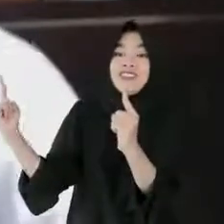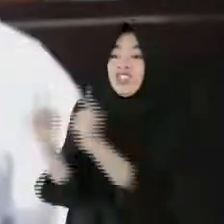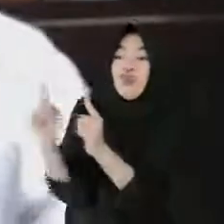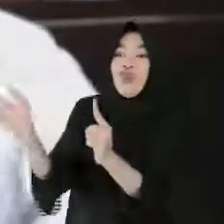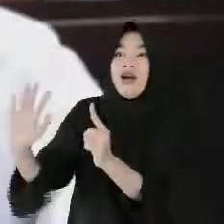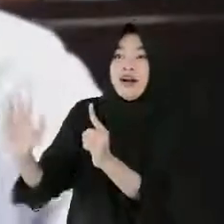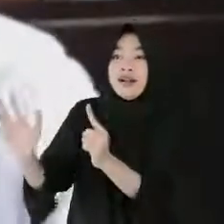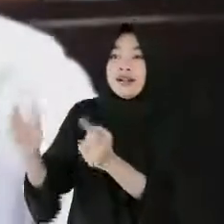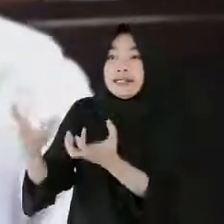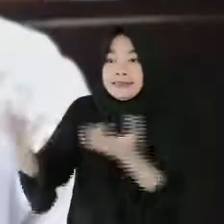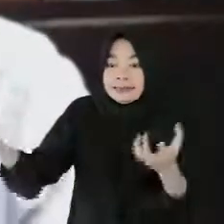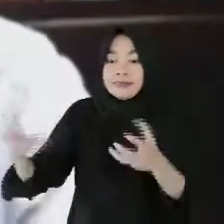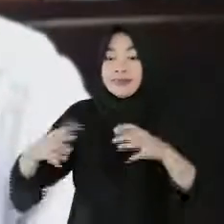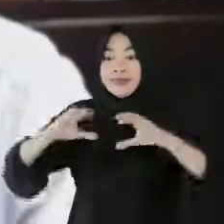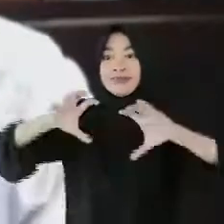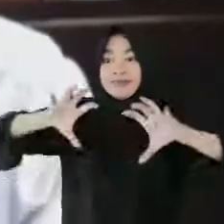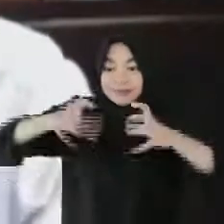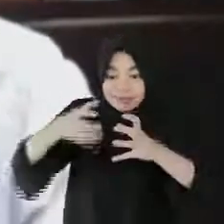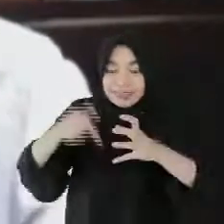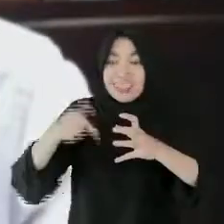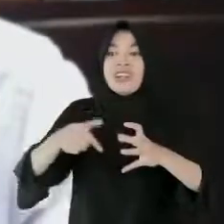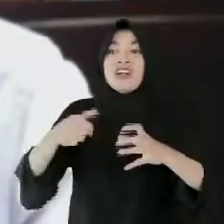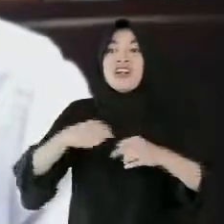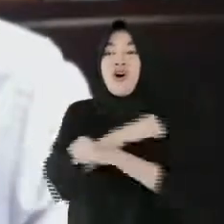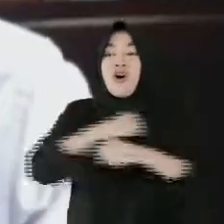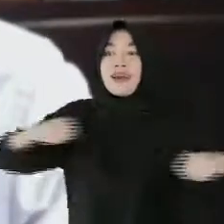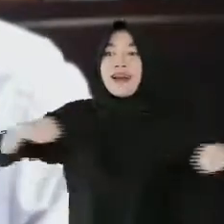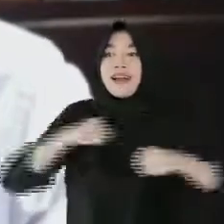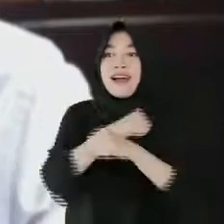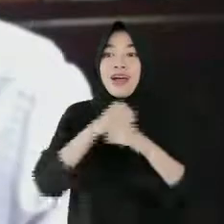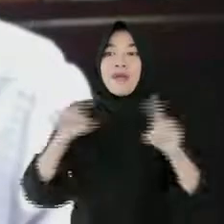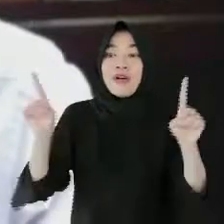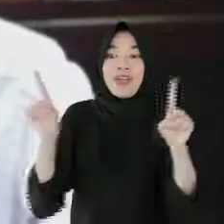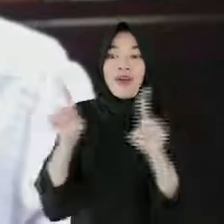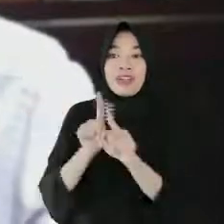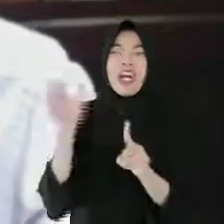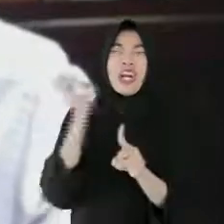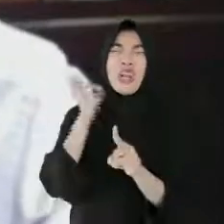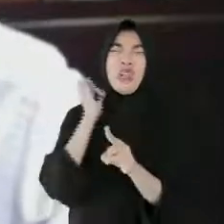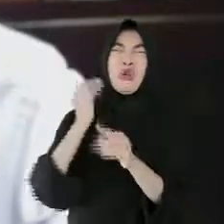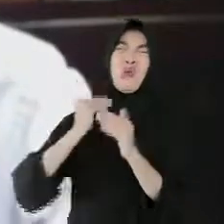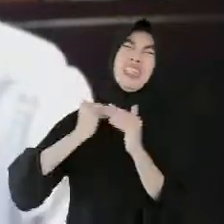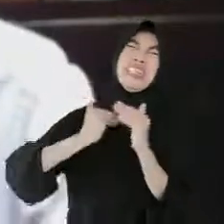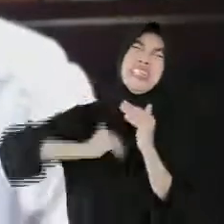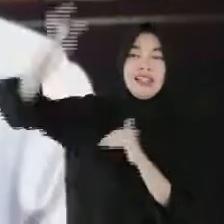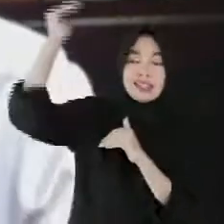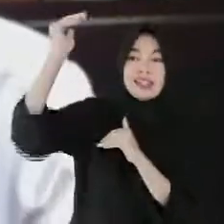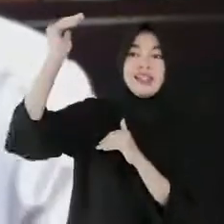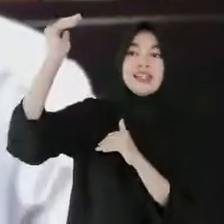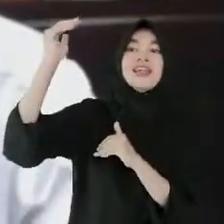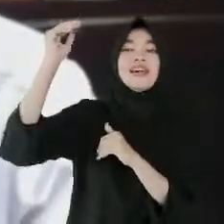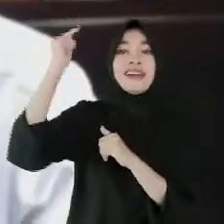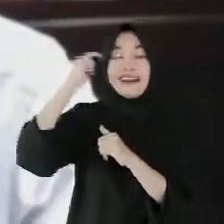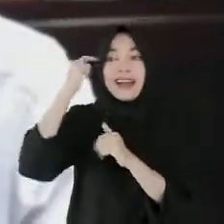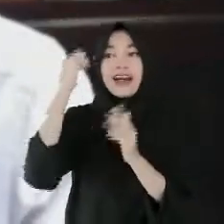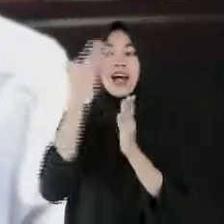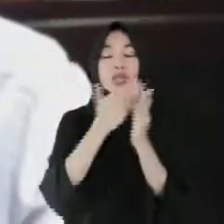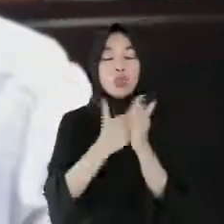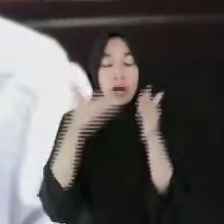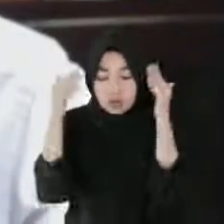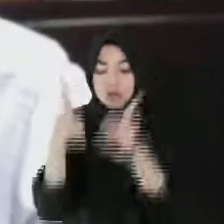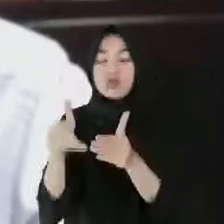Nah untuk yang body kontek itu potensi untuk terkena of it itu tinggi sekali makanya kami juga harus